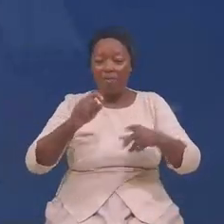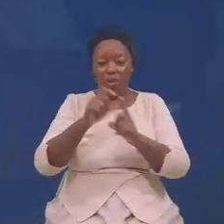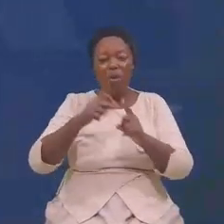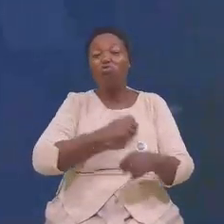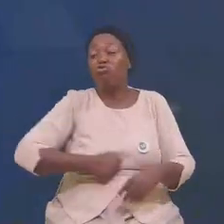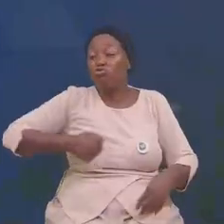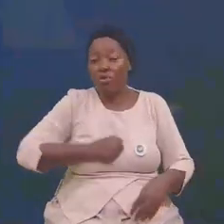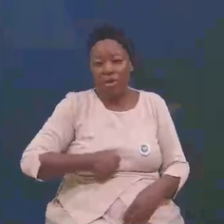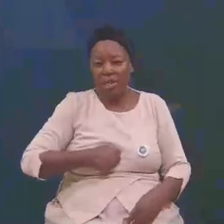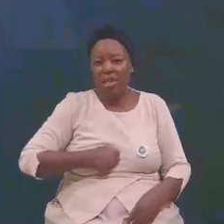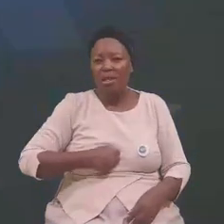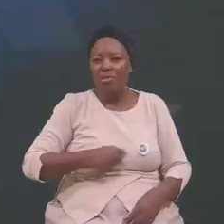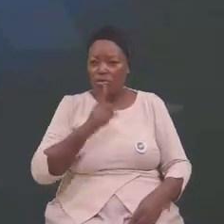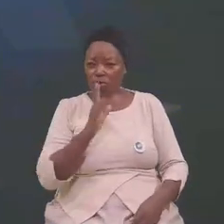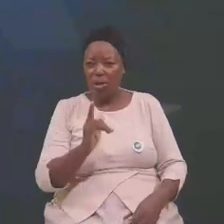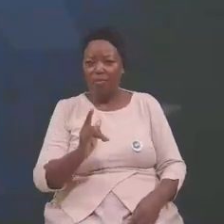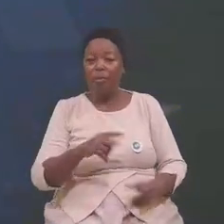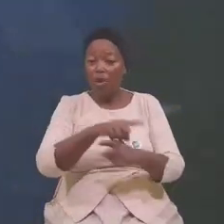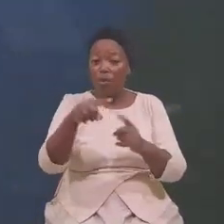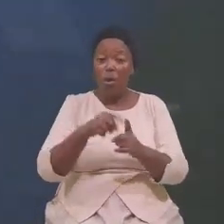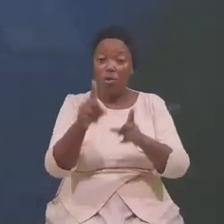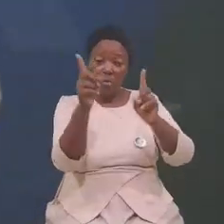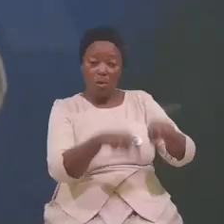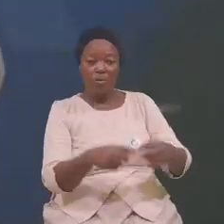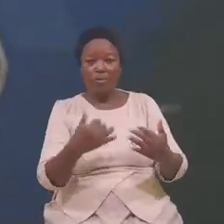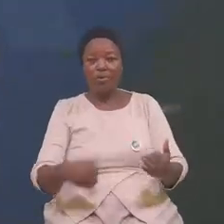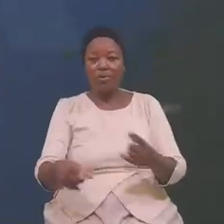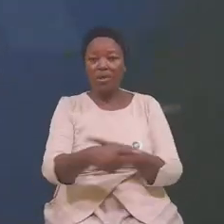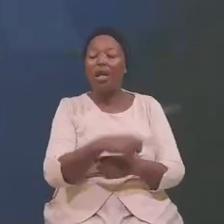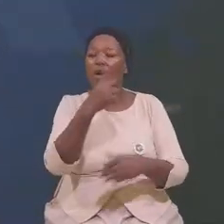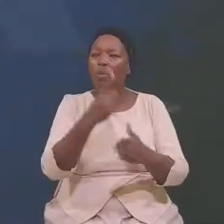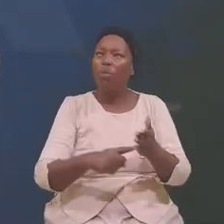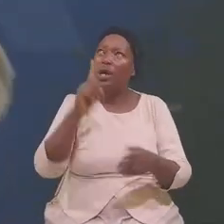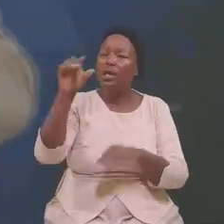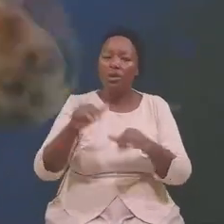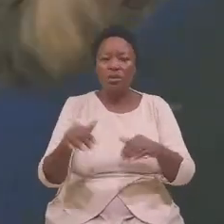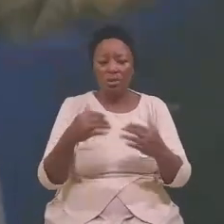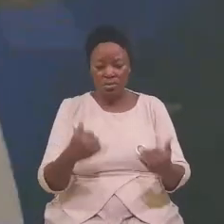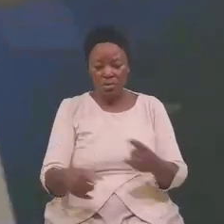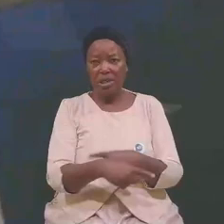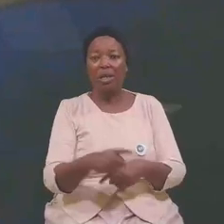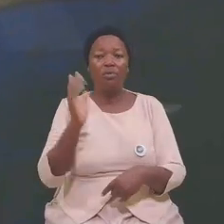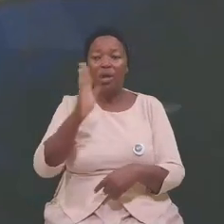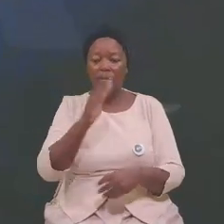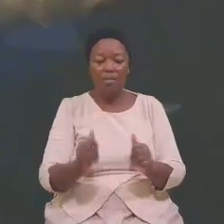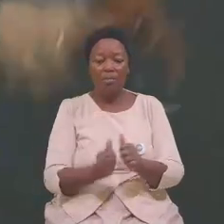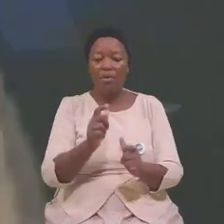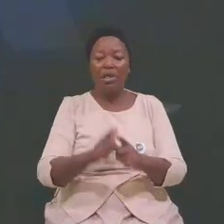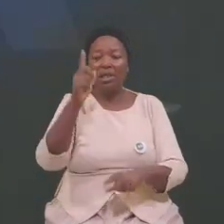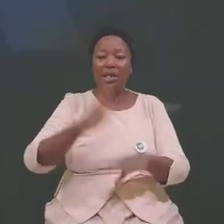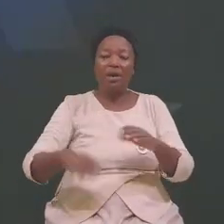réalité, quand tu viens aujourd'hui, ce qu'il fait aujourd'hui sera plus grand que ce qu'il a fait